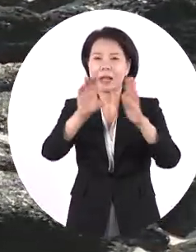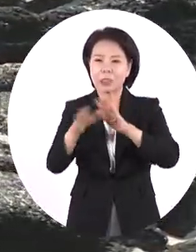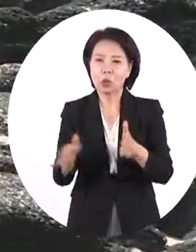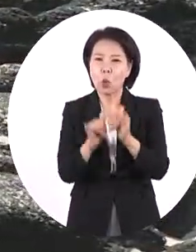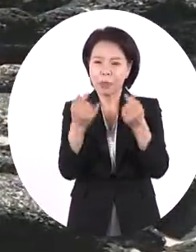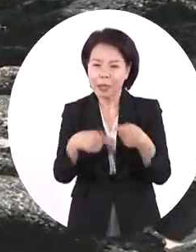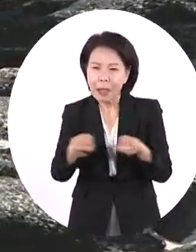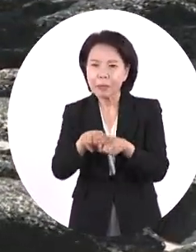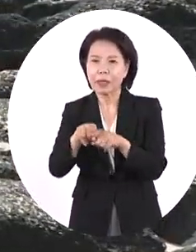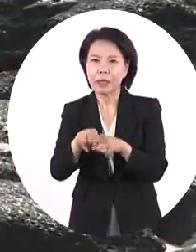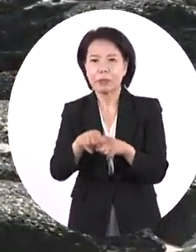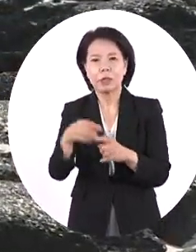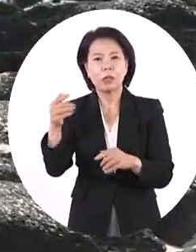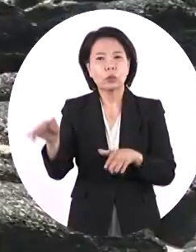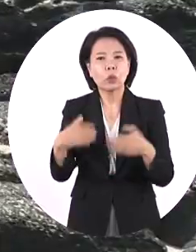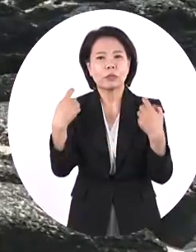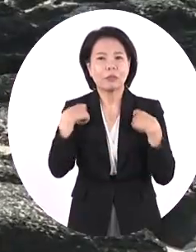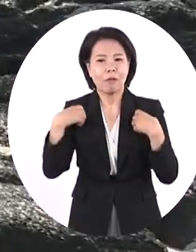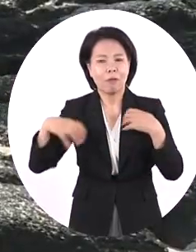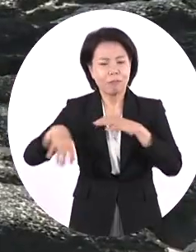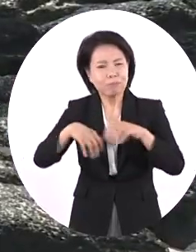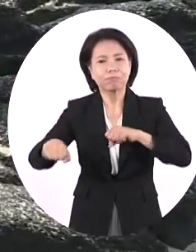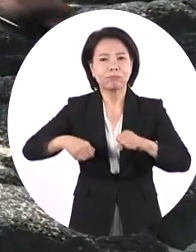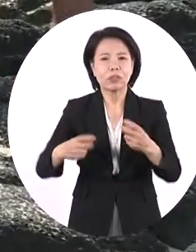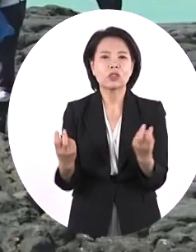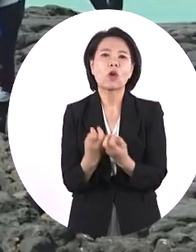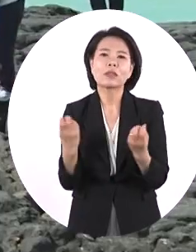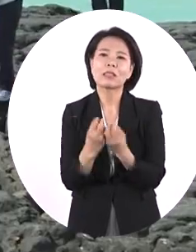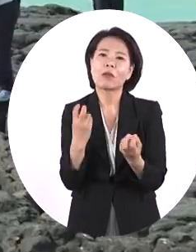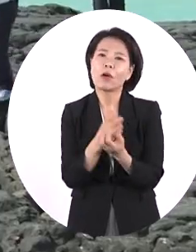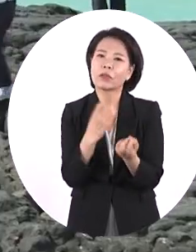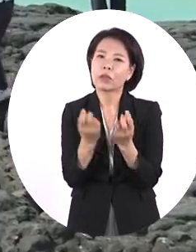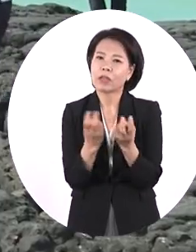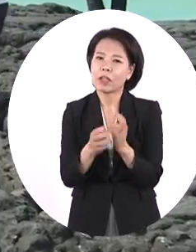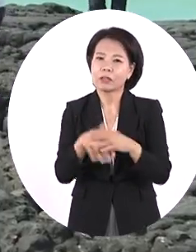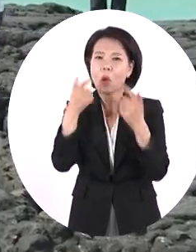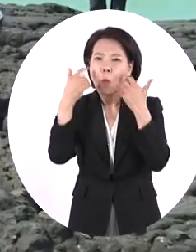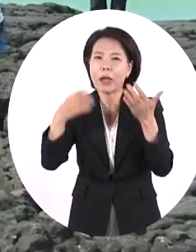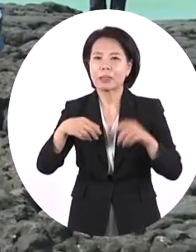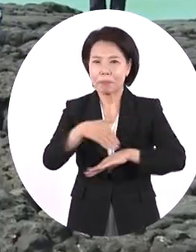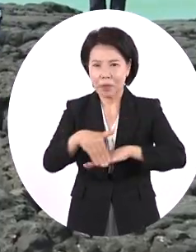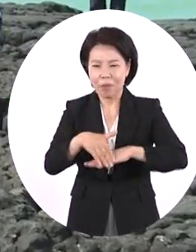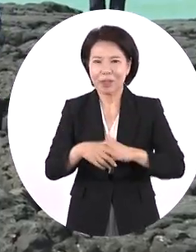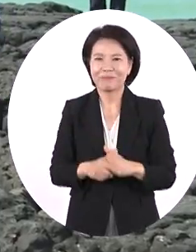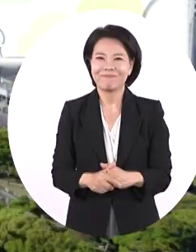도민 일상 속에서 도정 철학이 어떻게 실현되는지 확인해 나갈 계획입니다.